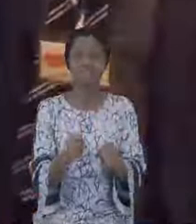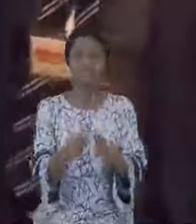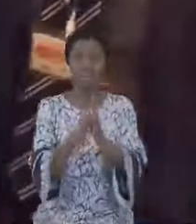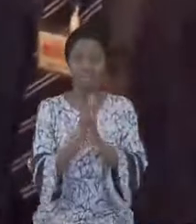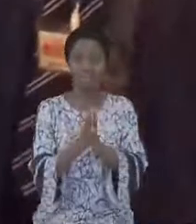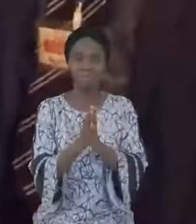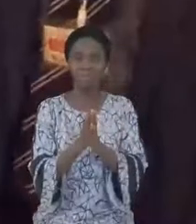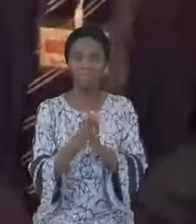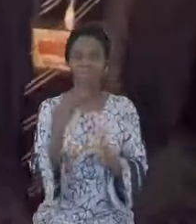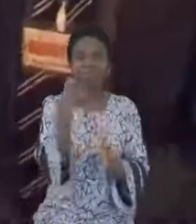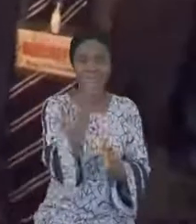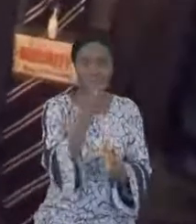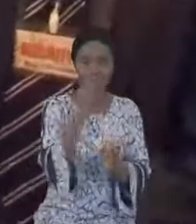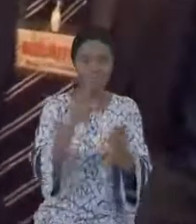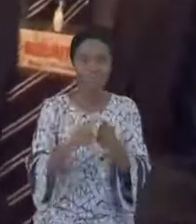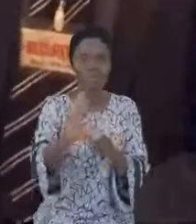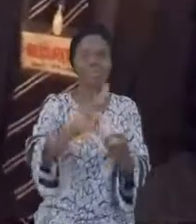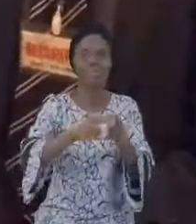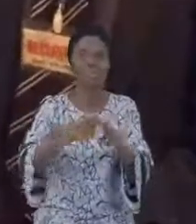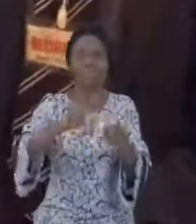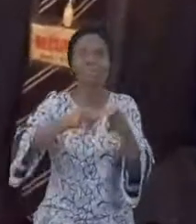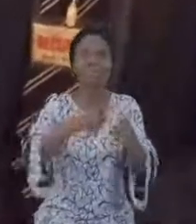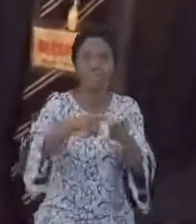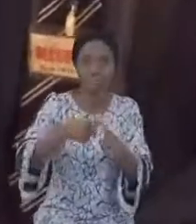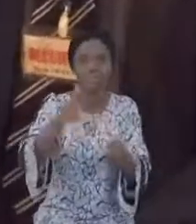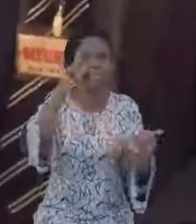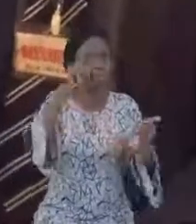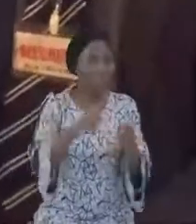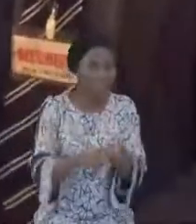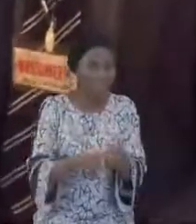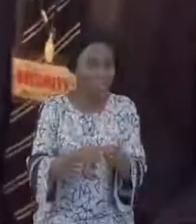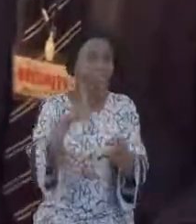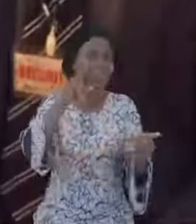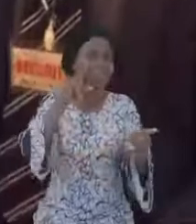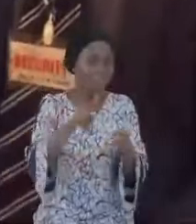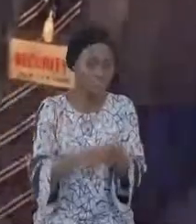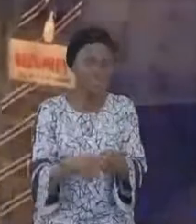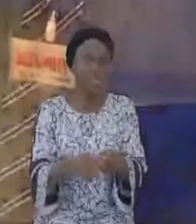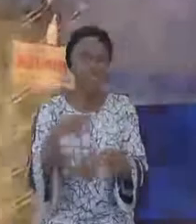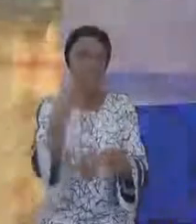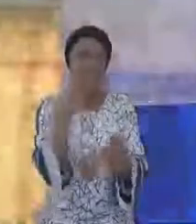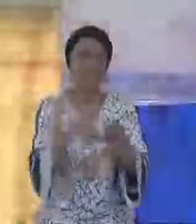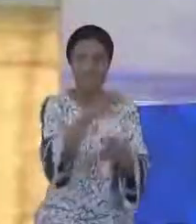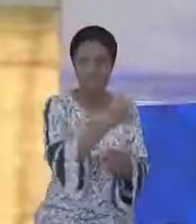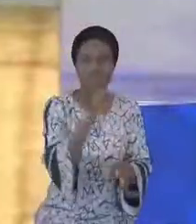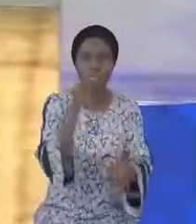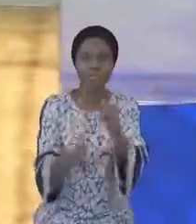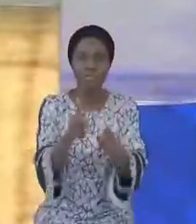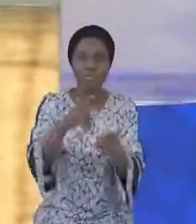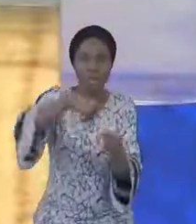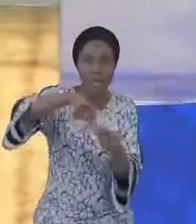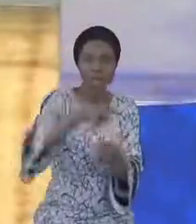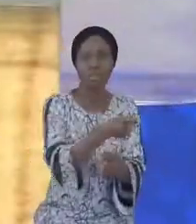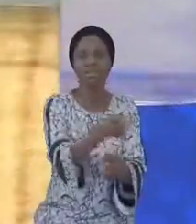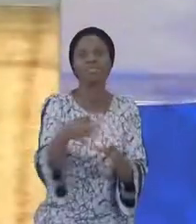autres. Tu peux donner à tes frères. Tu peux donner à tes sœurs. Tu peux donner aux gens autour de